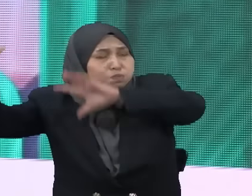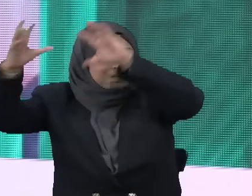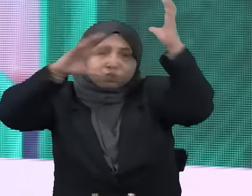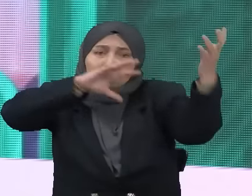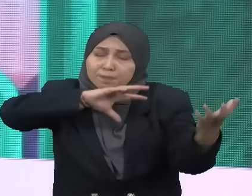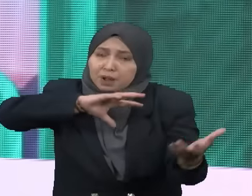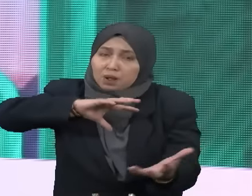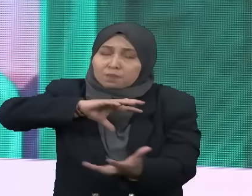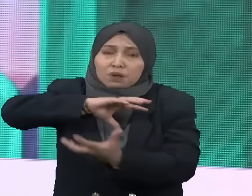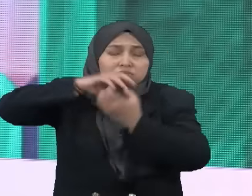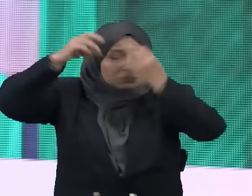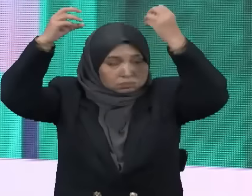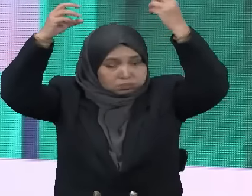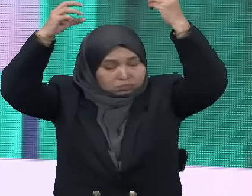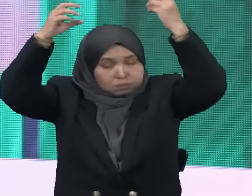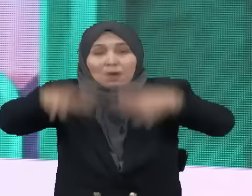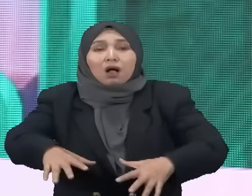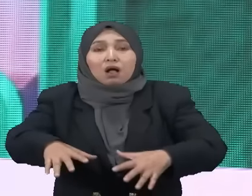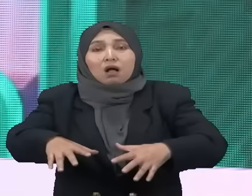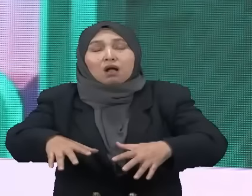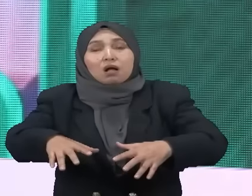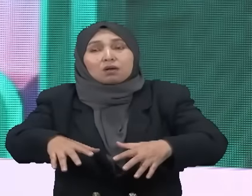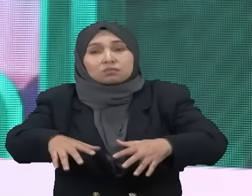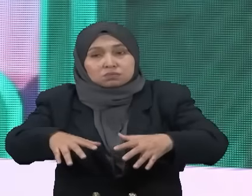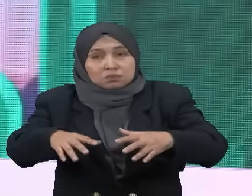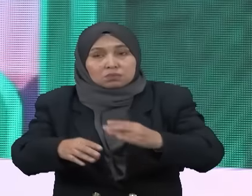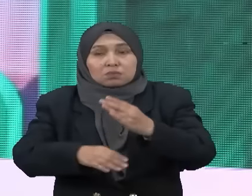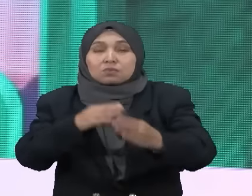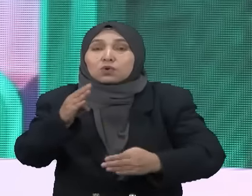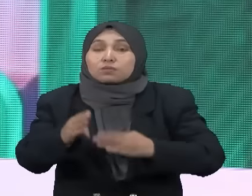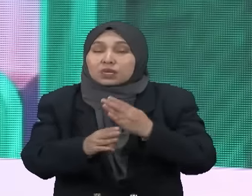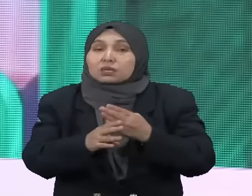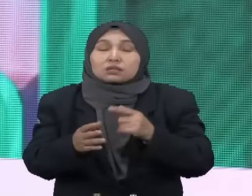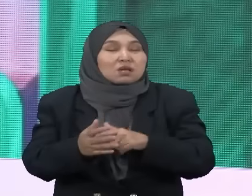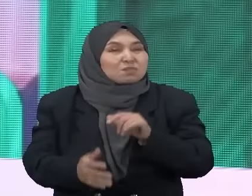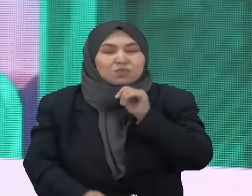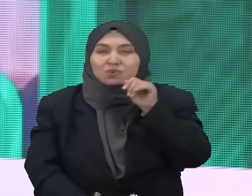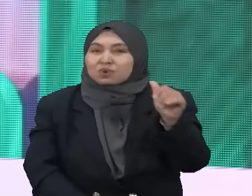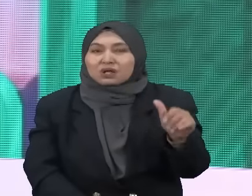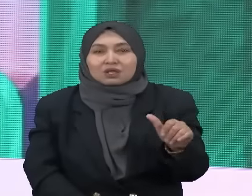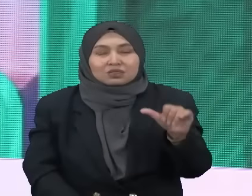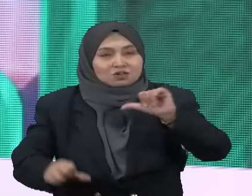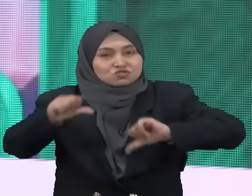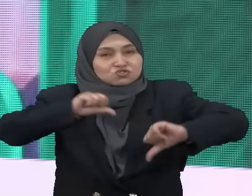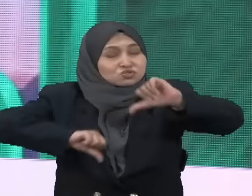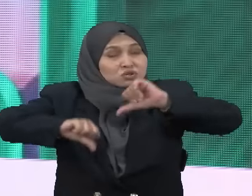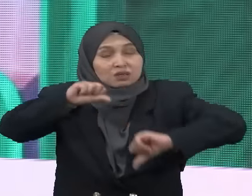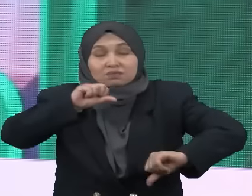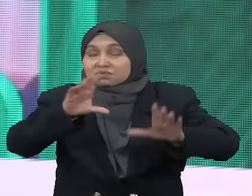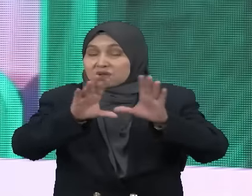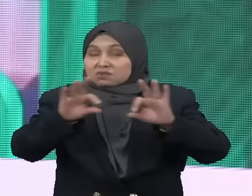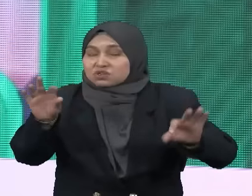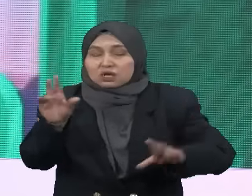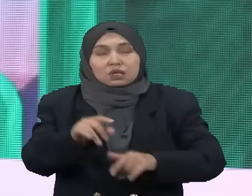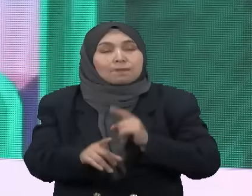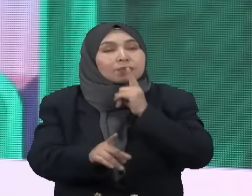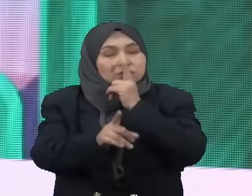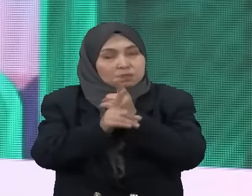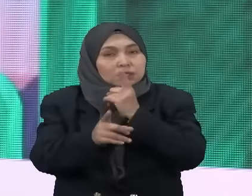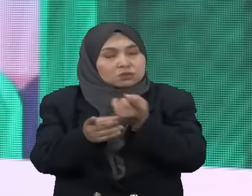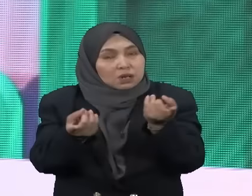kemudian dihempas balik ke bumi. Ini bukan science fiction, tuan-tuan. Kan, ini benar-benar